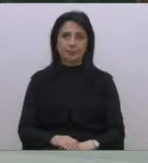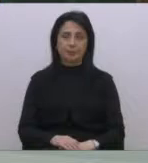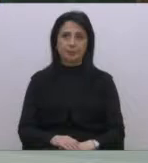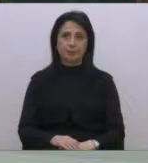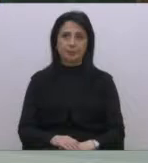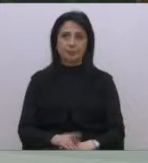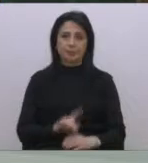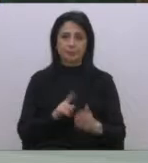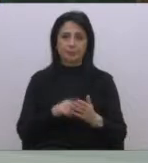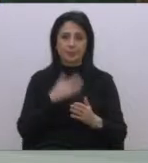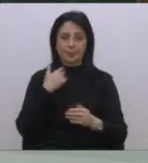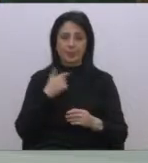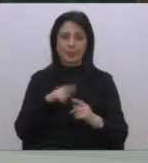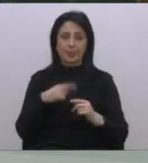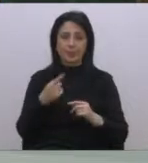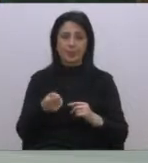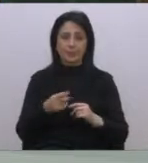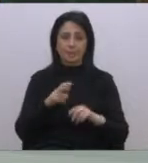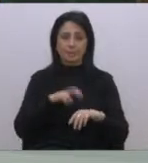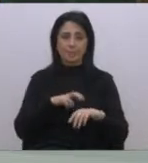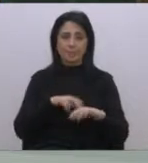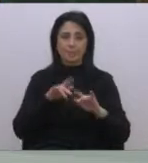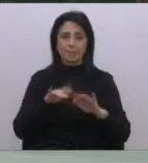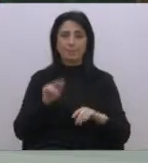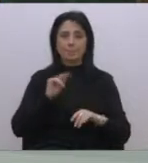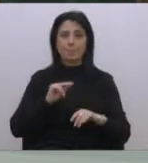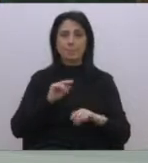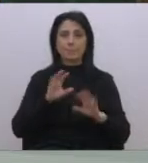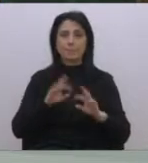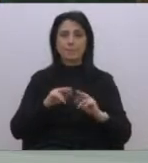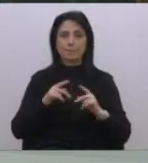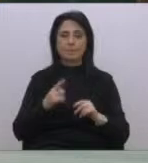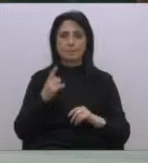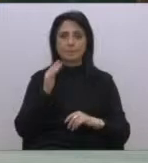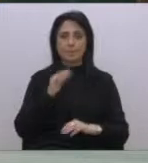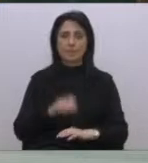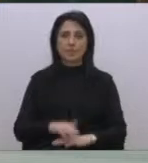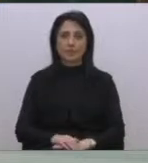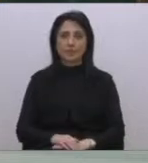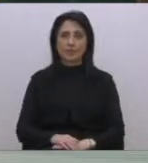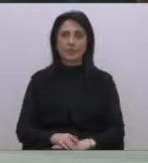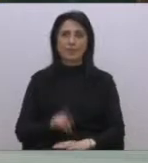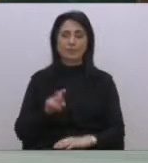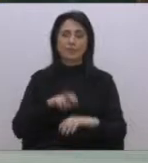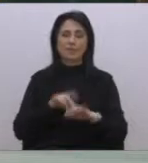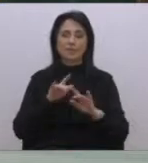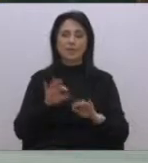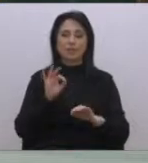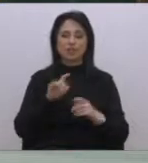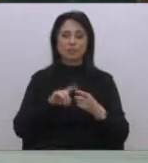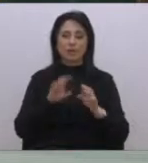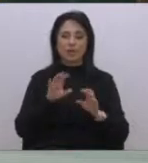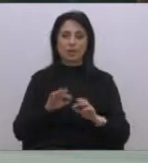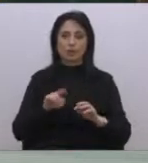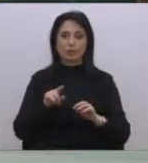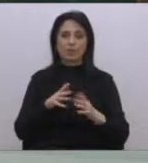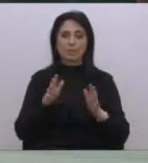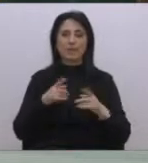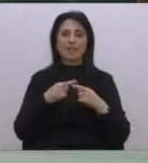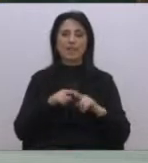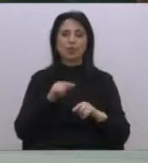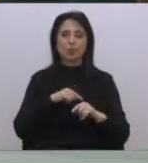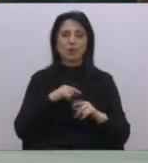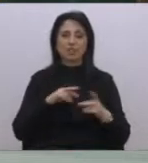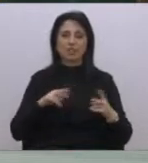Adot, kitrobi, analiz, și în degi, să-i chimu să-i canonși și să-i canonși, da, prior, mă spun. Asta e că am văzut că am văzut că am văzut că